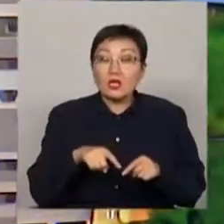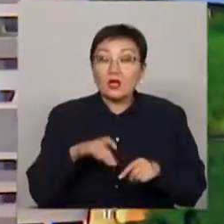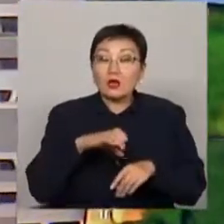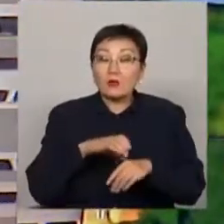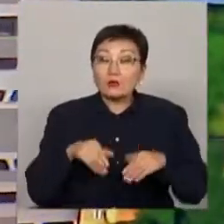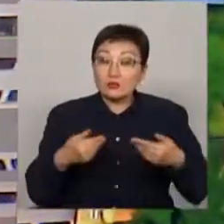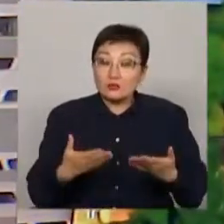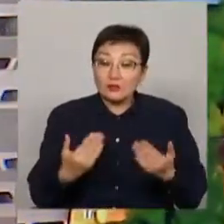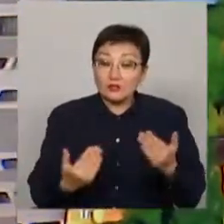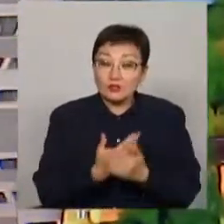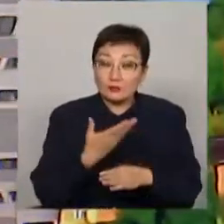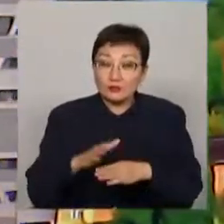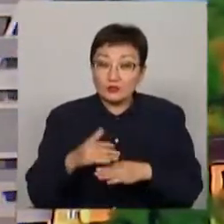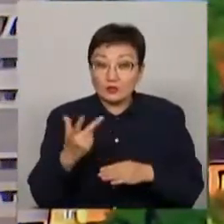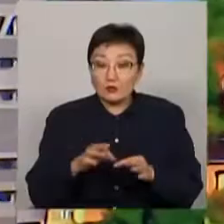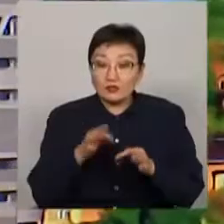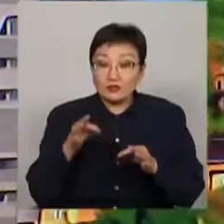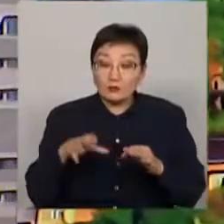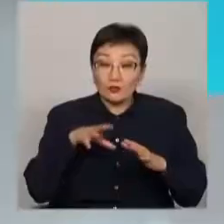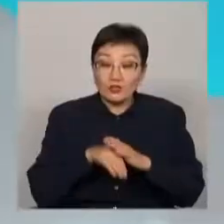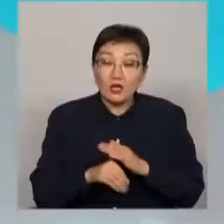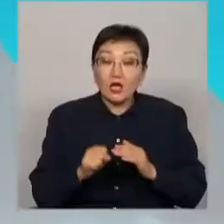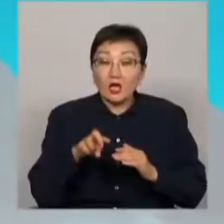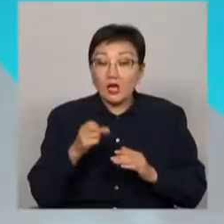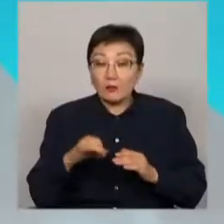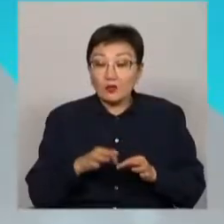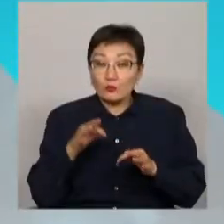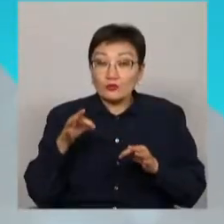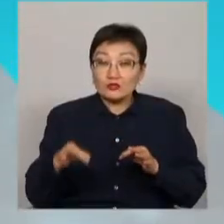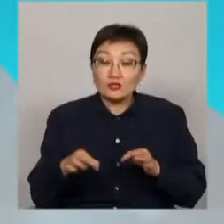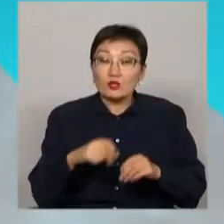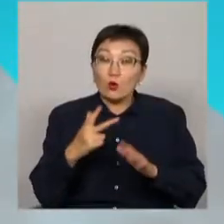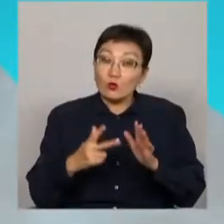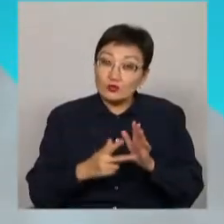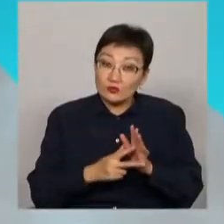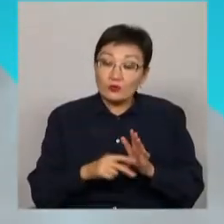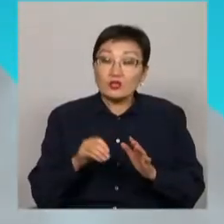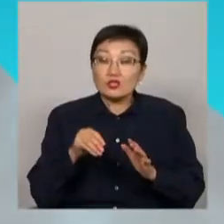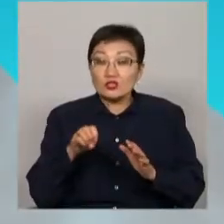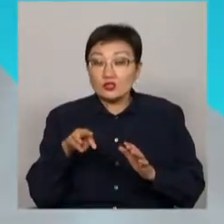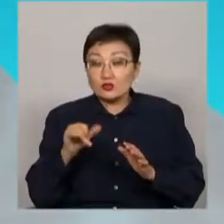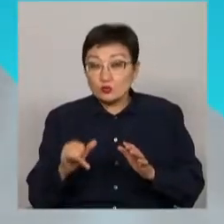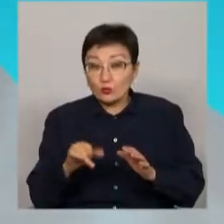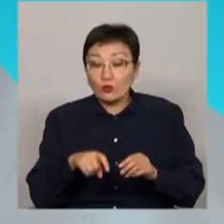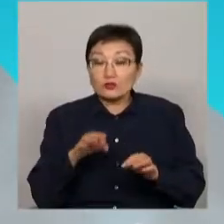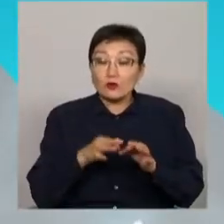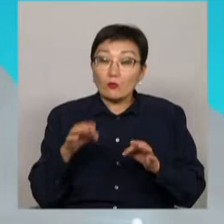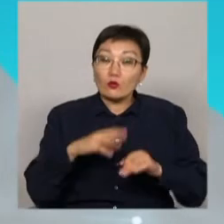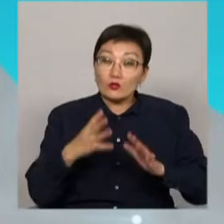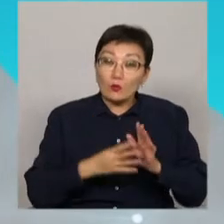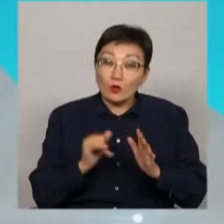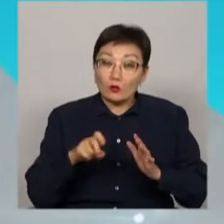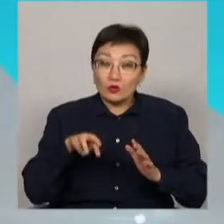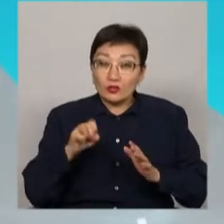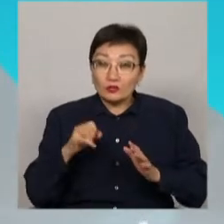министрлігі жаңадан бөлінген 3 облысқа, оның ішінде Абай облысы үшін 18, Жетісу облысына 19 және